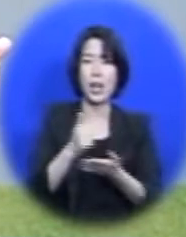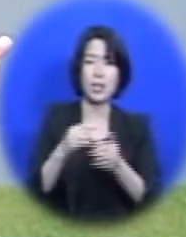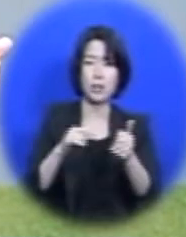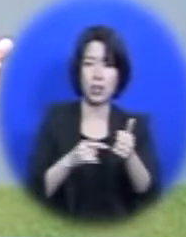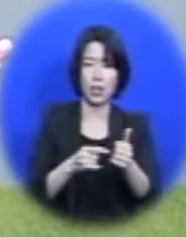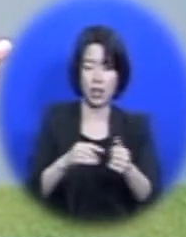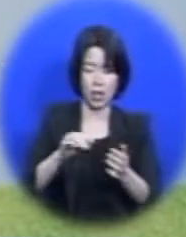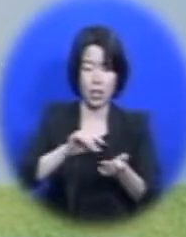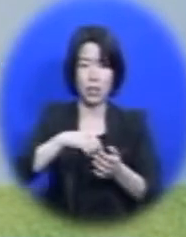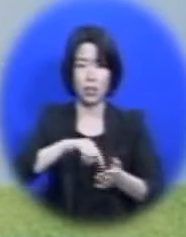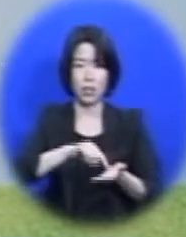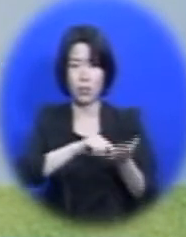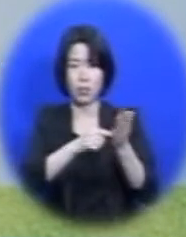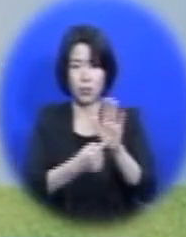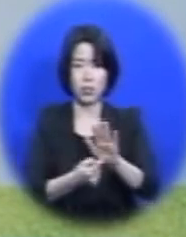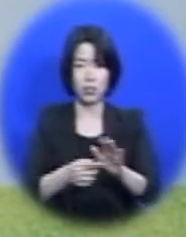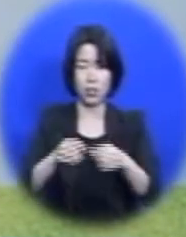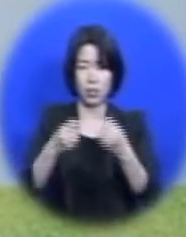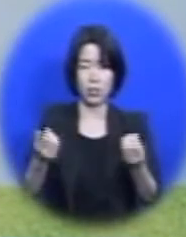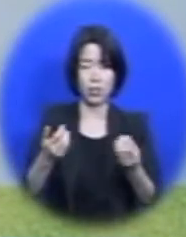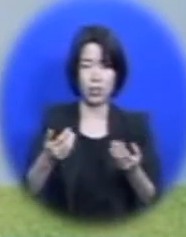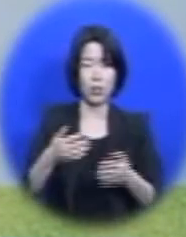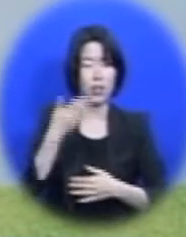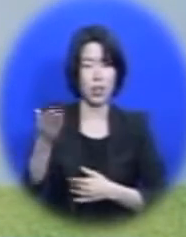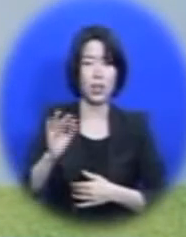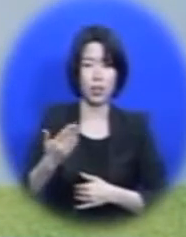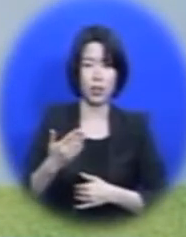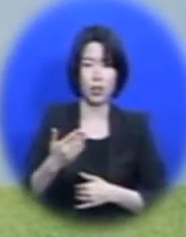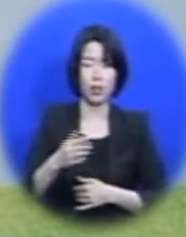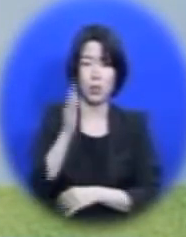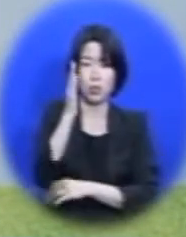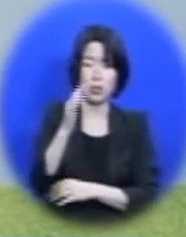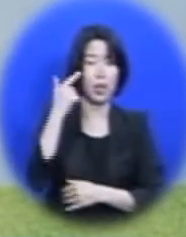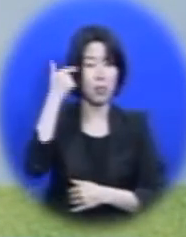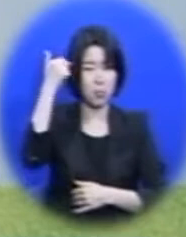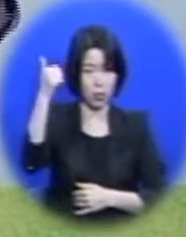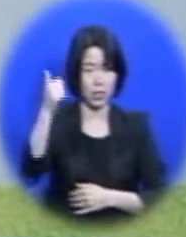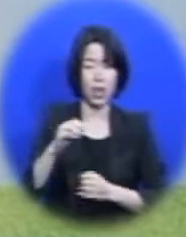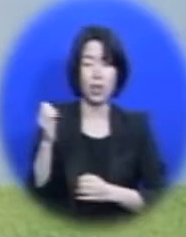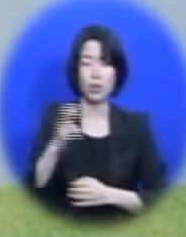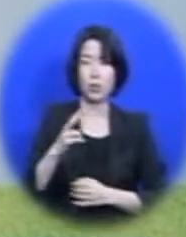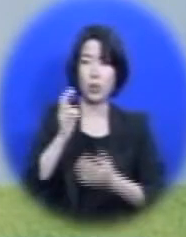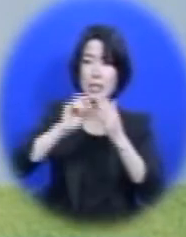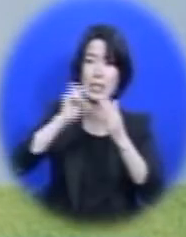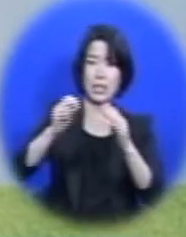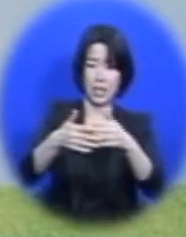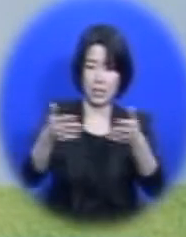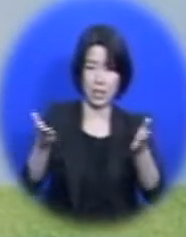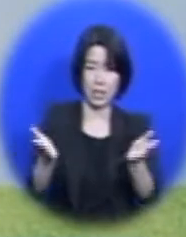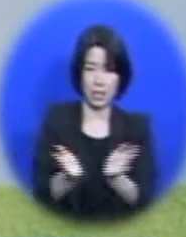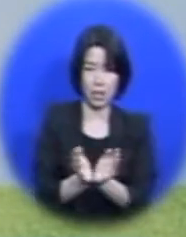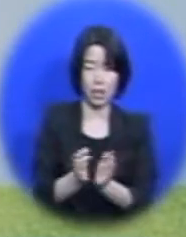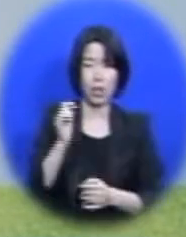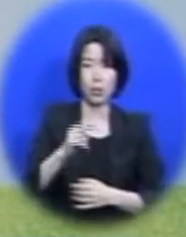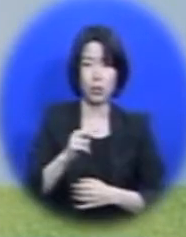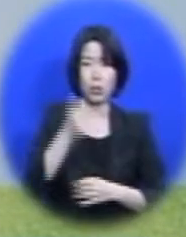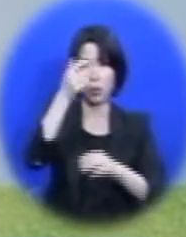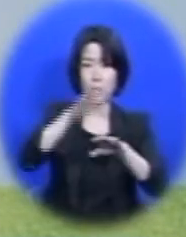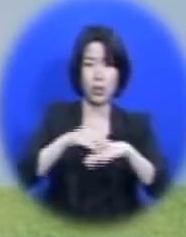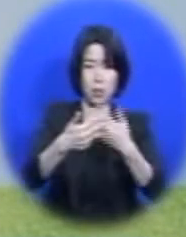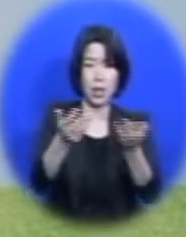됩니다. 그냥 설교하는 목사를 보고 찬양하는 우리 찬양대를 보고 예배당을